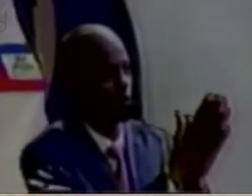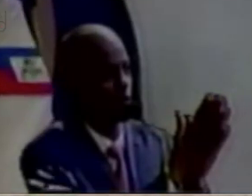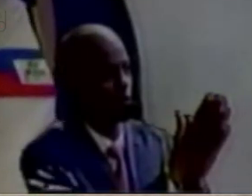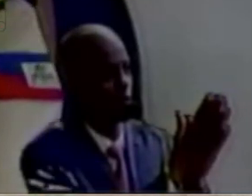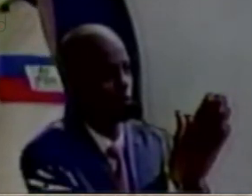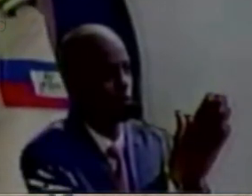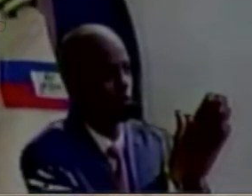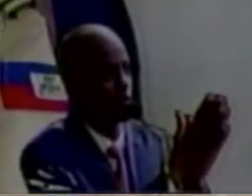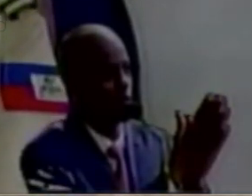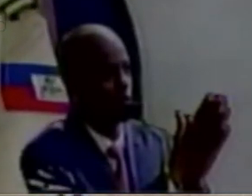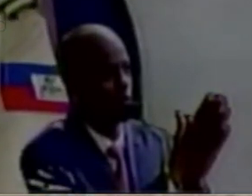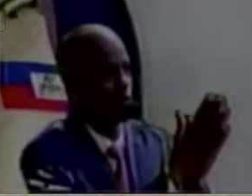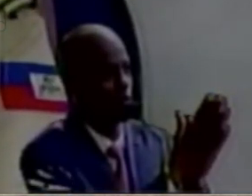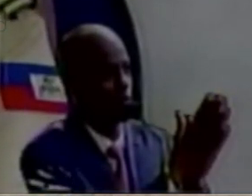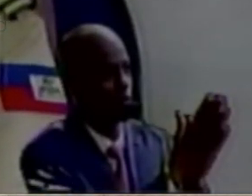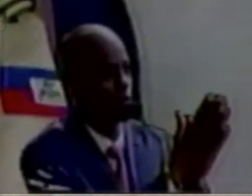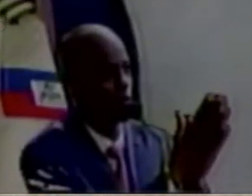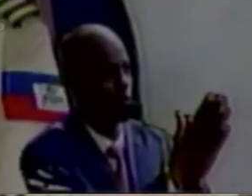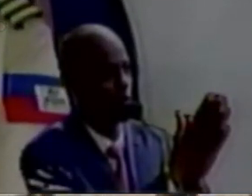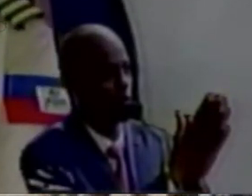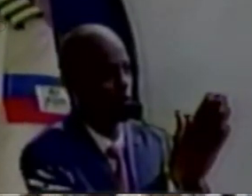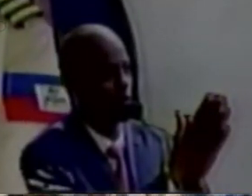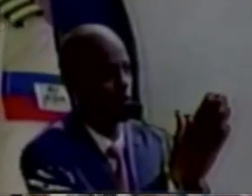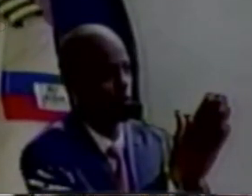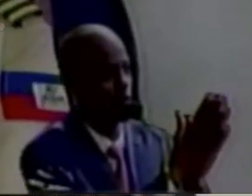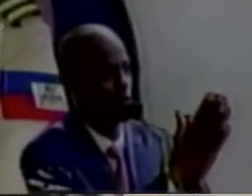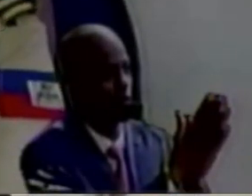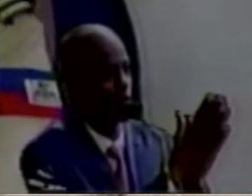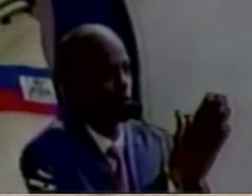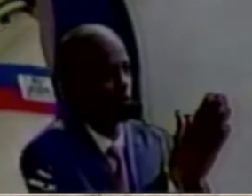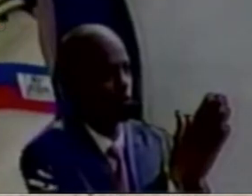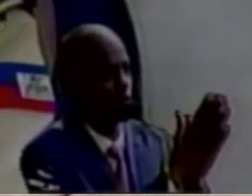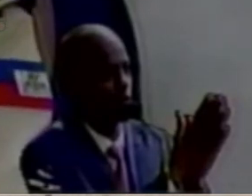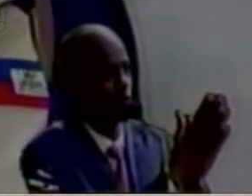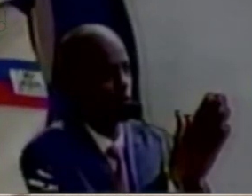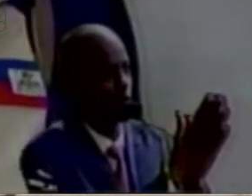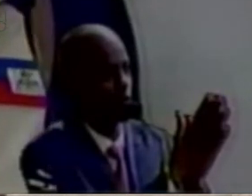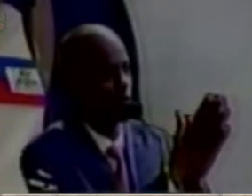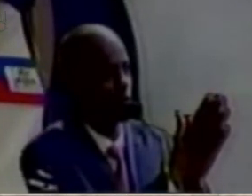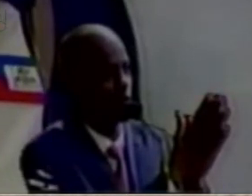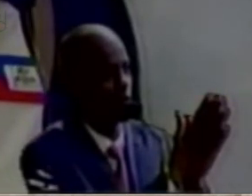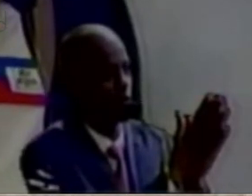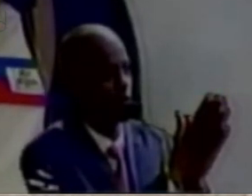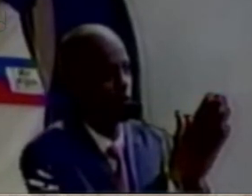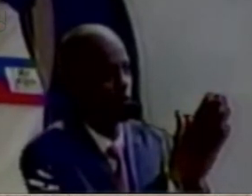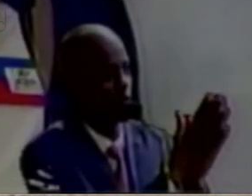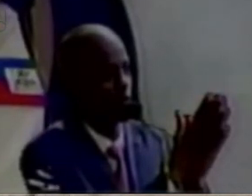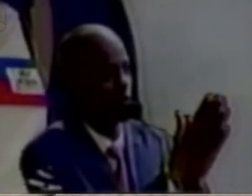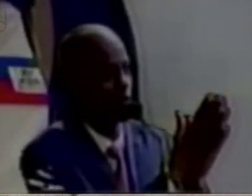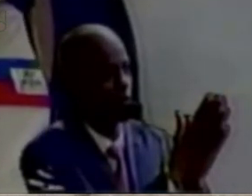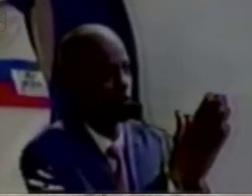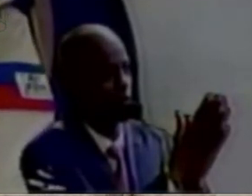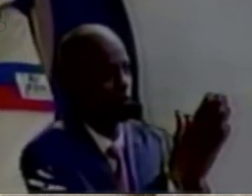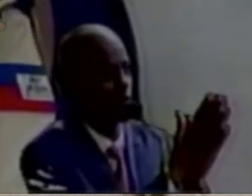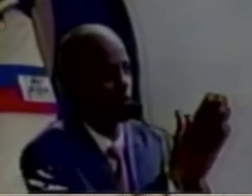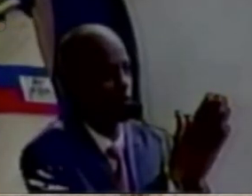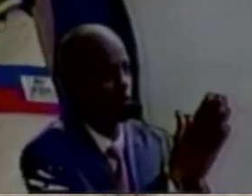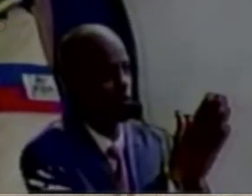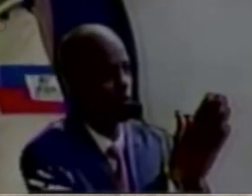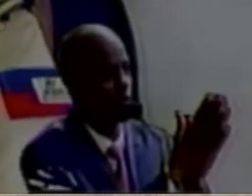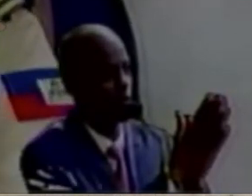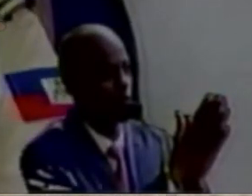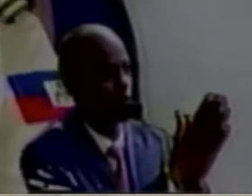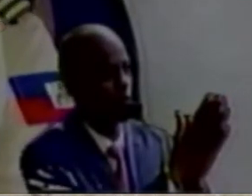qu'ils recommencent pour être capables de rebâtir la bâtisse. Alors, la zone, ça, commandant-chef